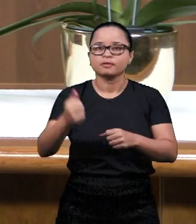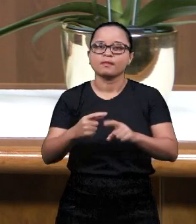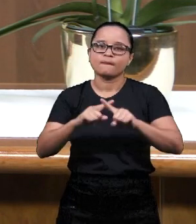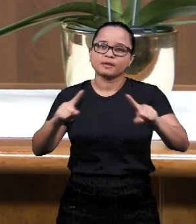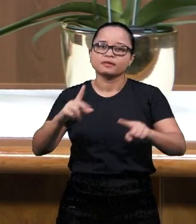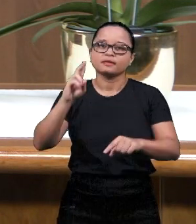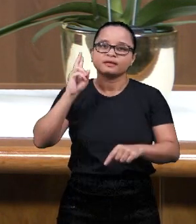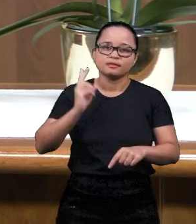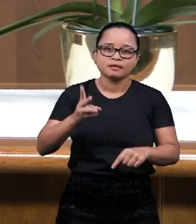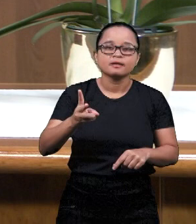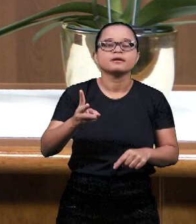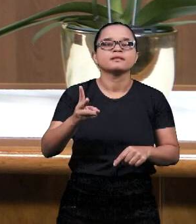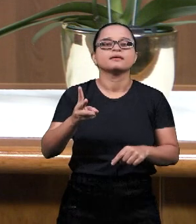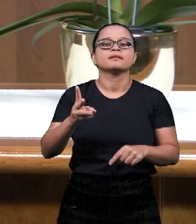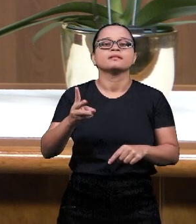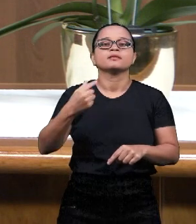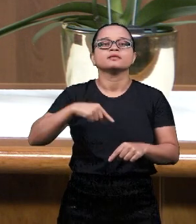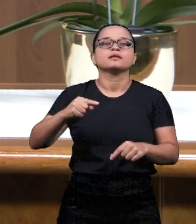de